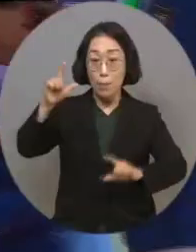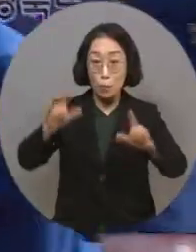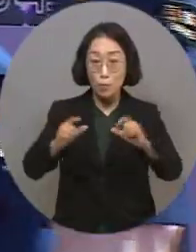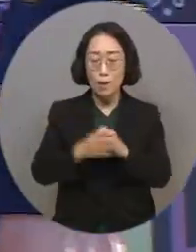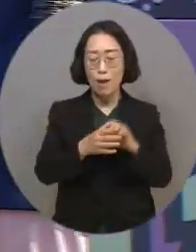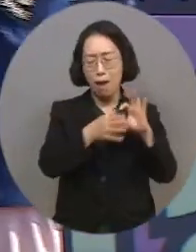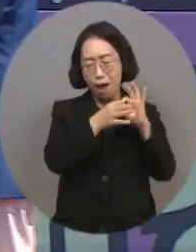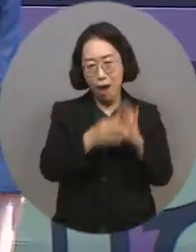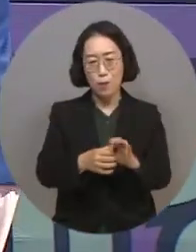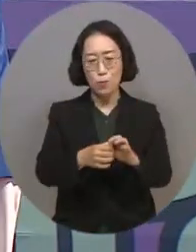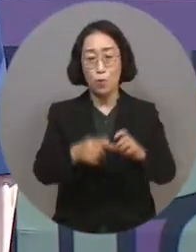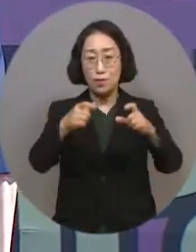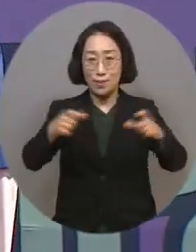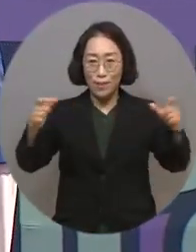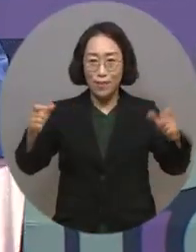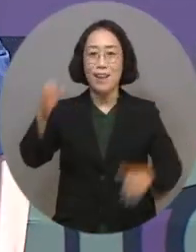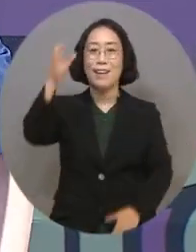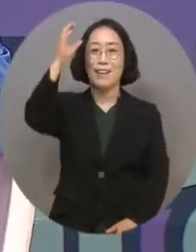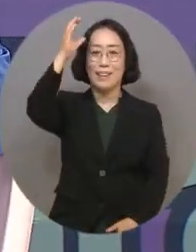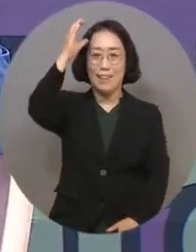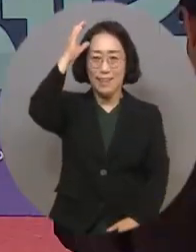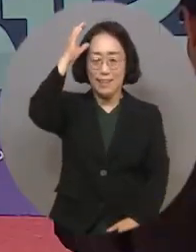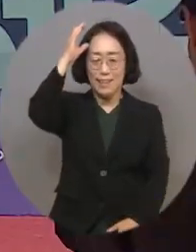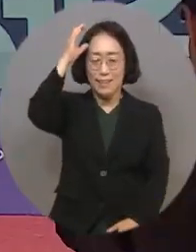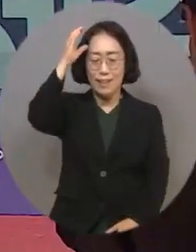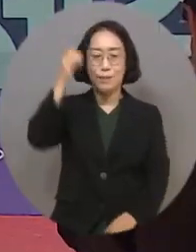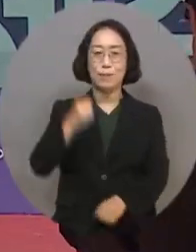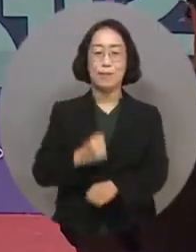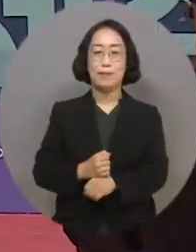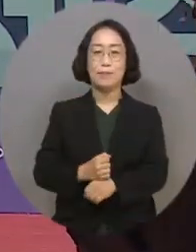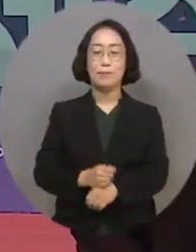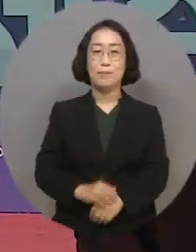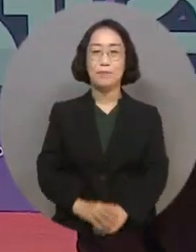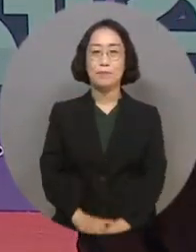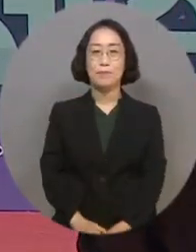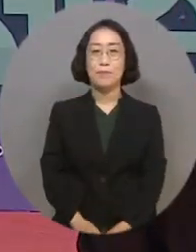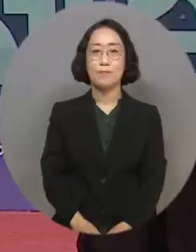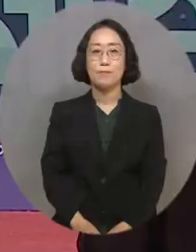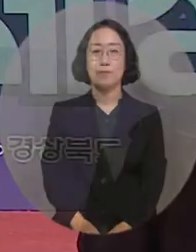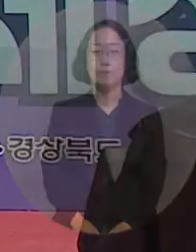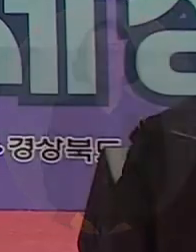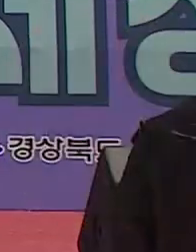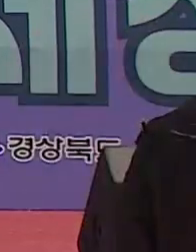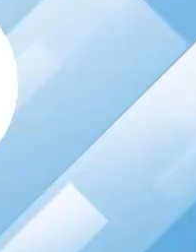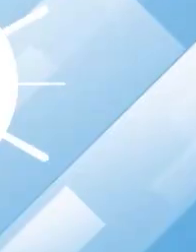장이 많아질 것으로 기대됩니다. 복지TV 뉴스 정유정입니다.